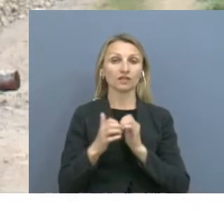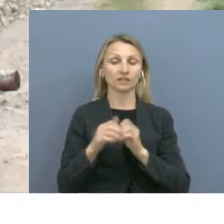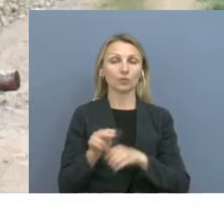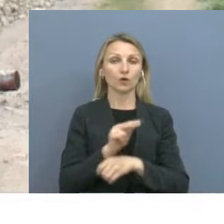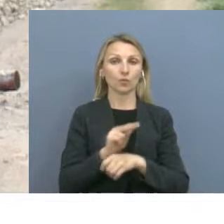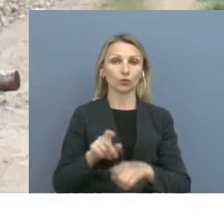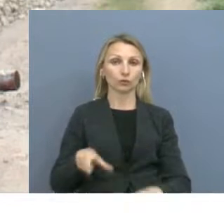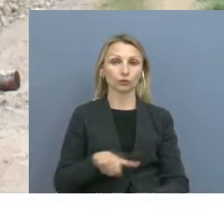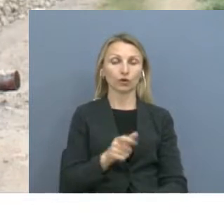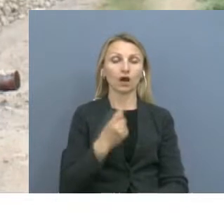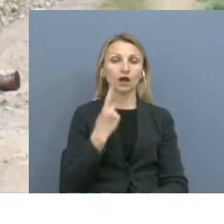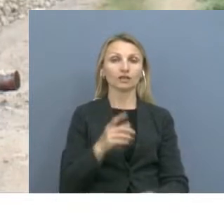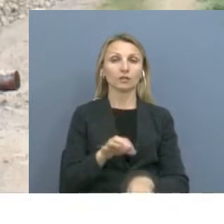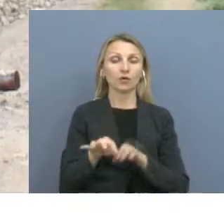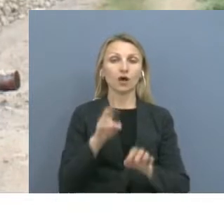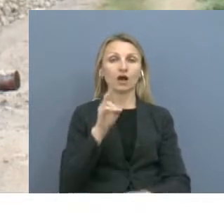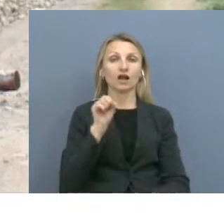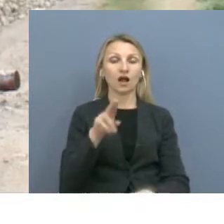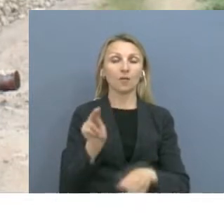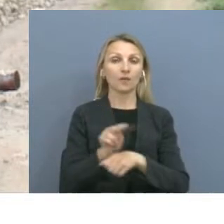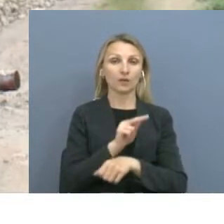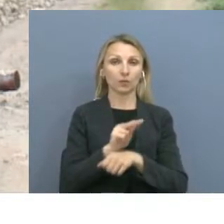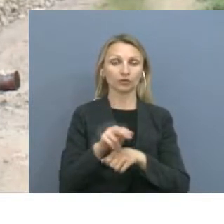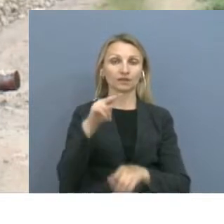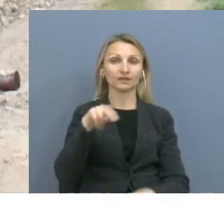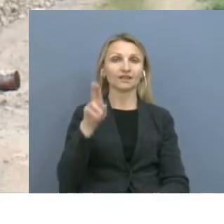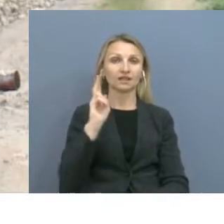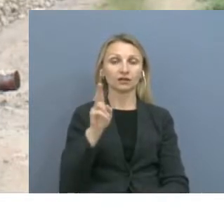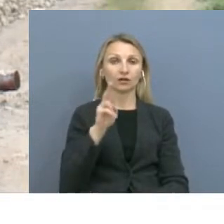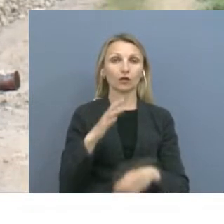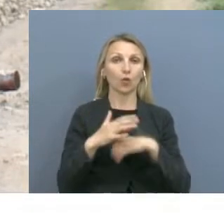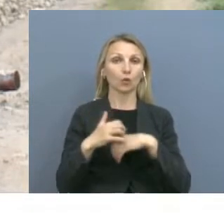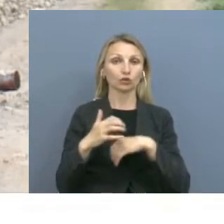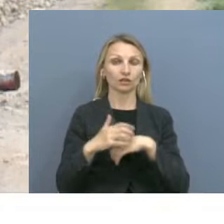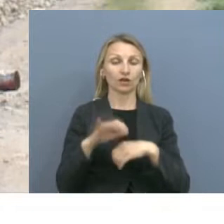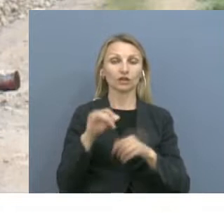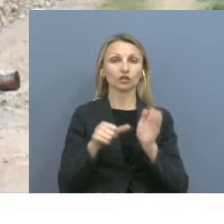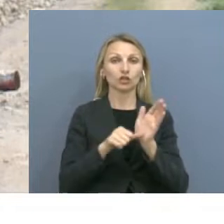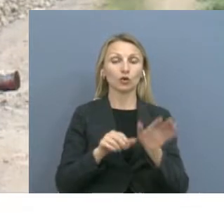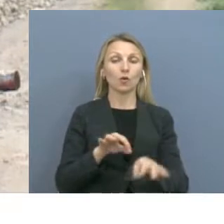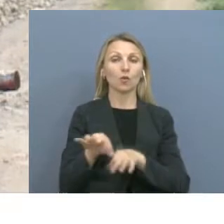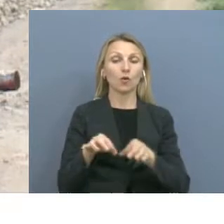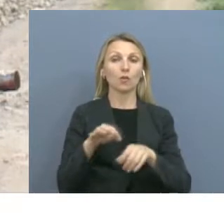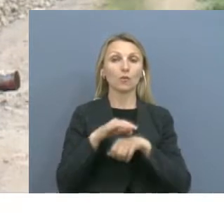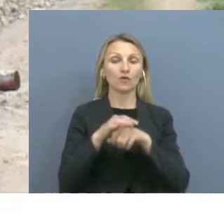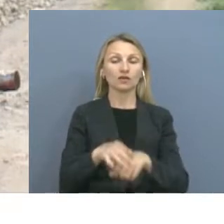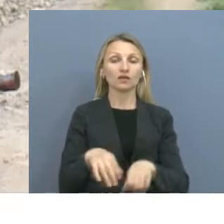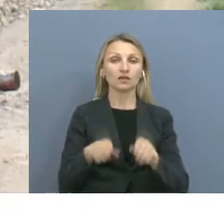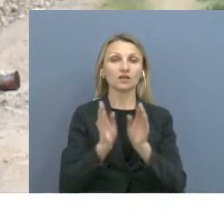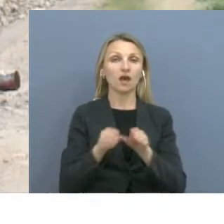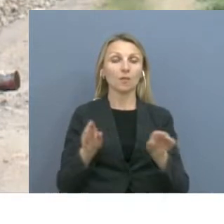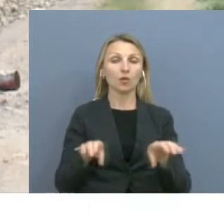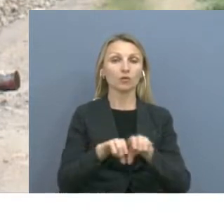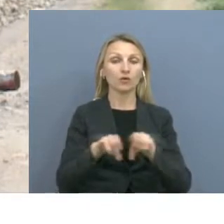дорог, один проект по капитальному ремонту здания ДК Кукше, и 6-й проект – это проведение тепловых сетей